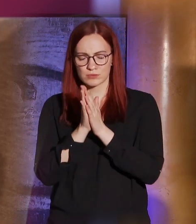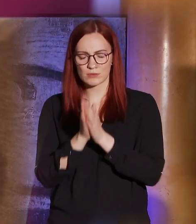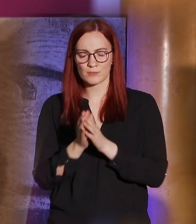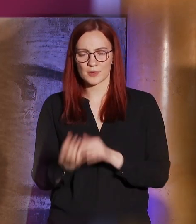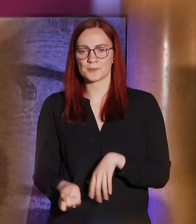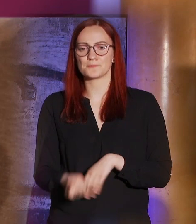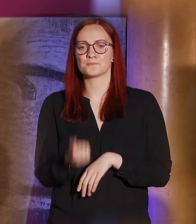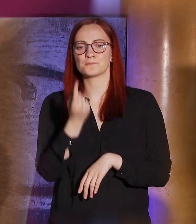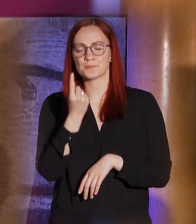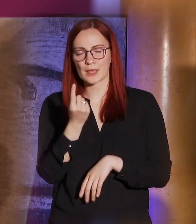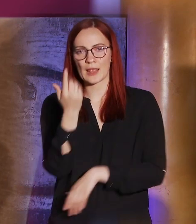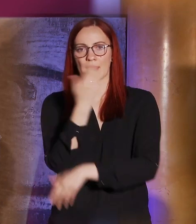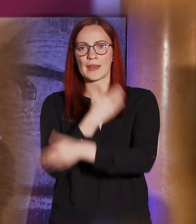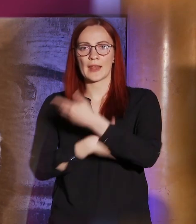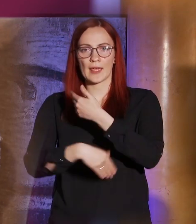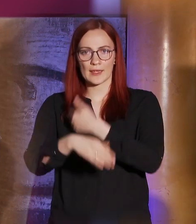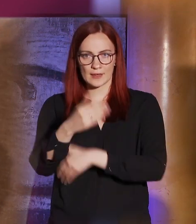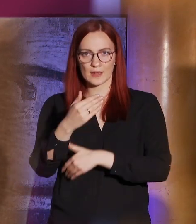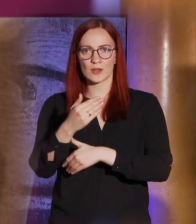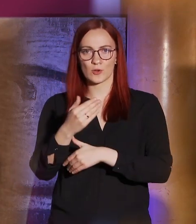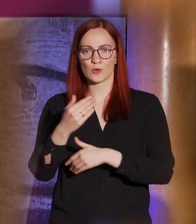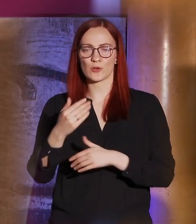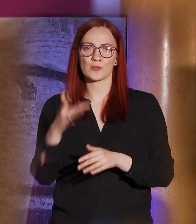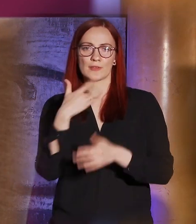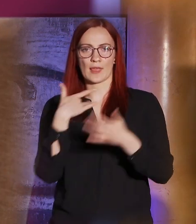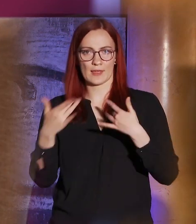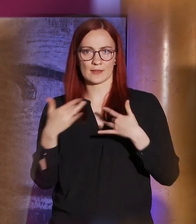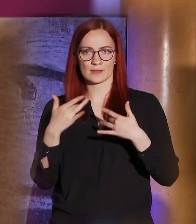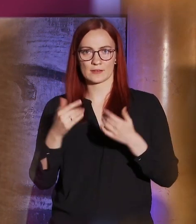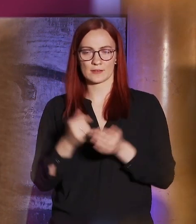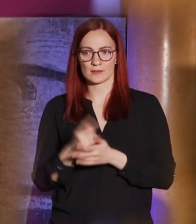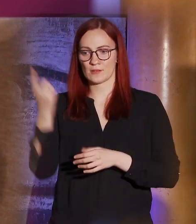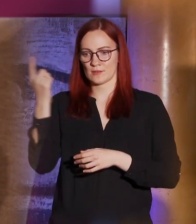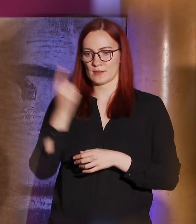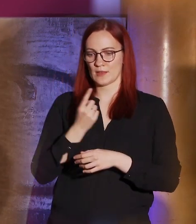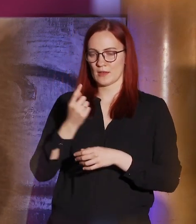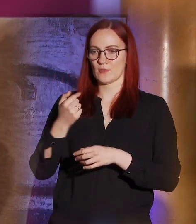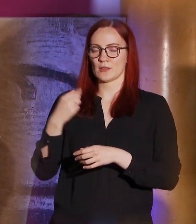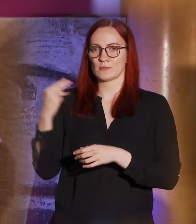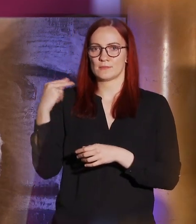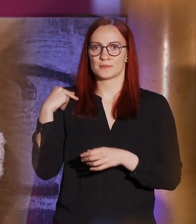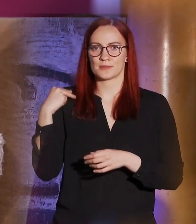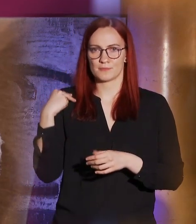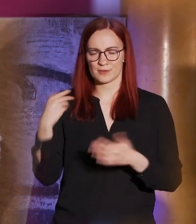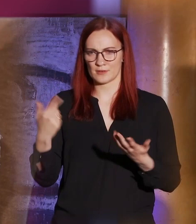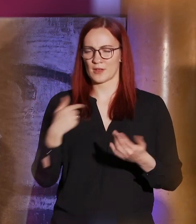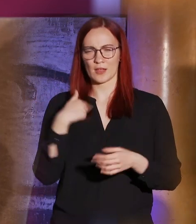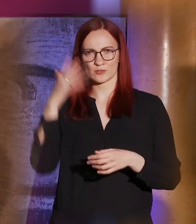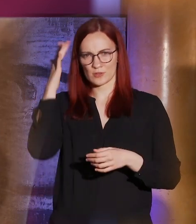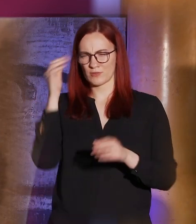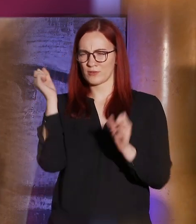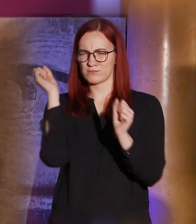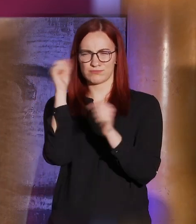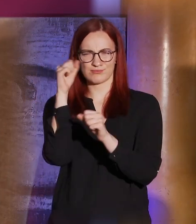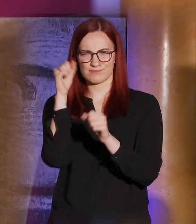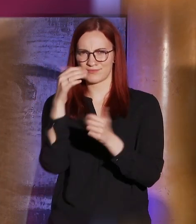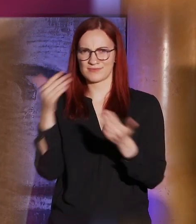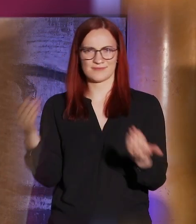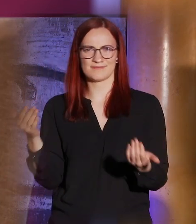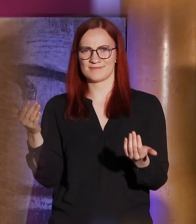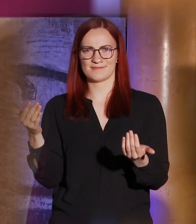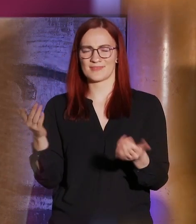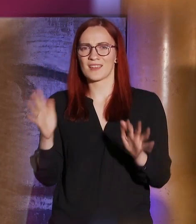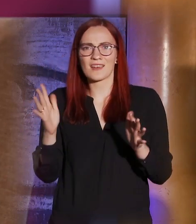teatras. Nu, kad liktai, va, Dievas duotų man tokį atsakymą. Ir aš galvoju, nu, visiškas absurdas ir visiška nesąmonė. Kokie čia